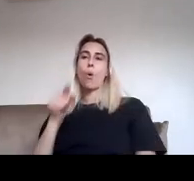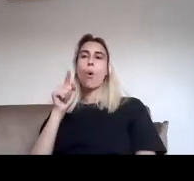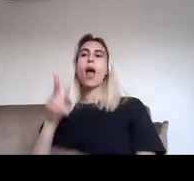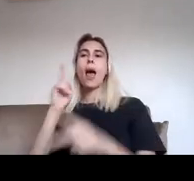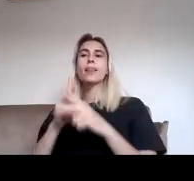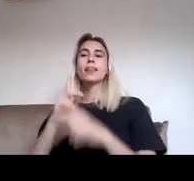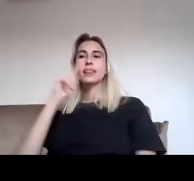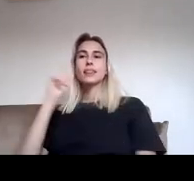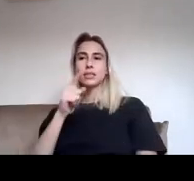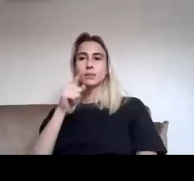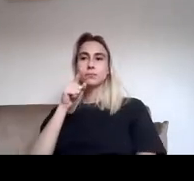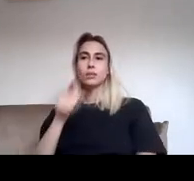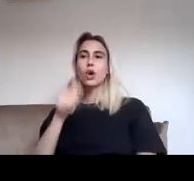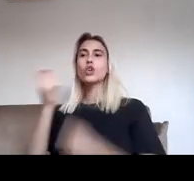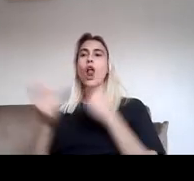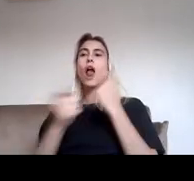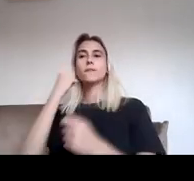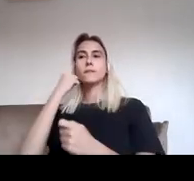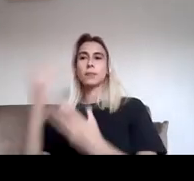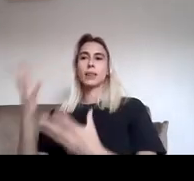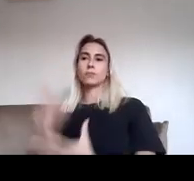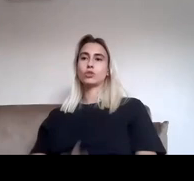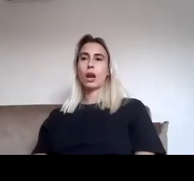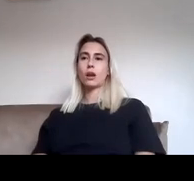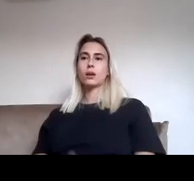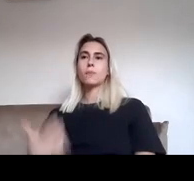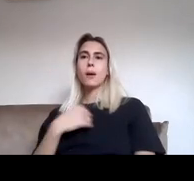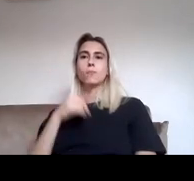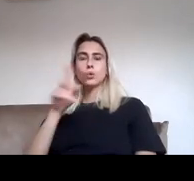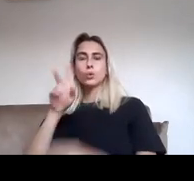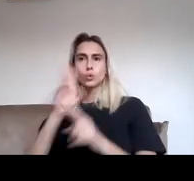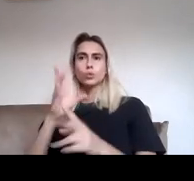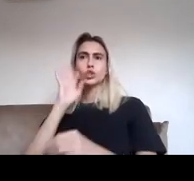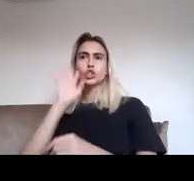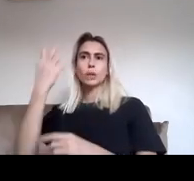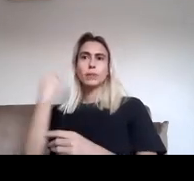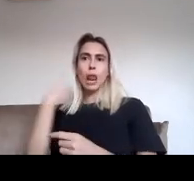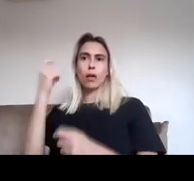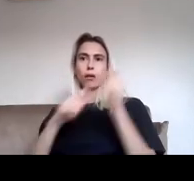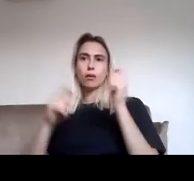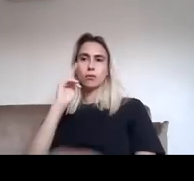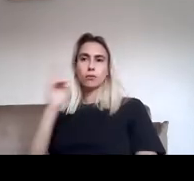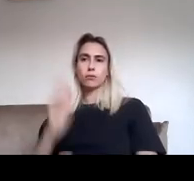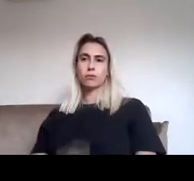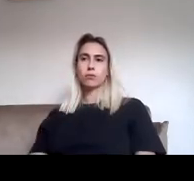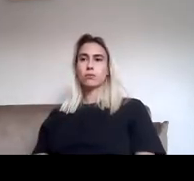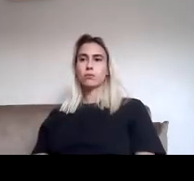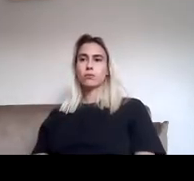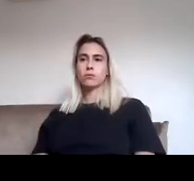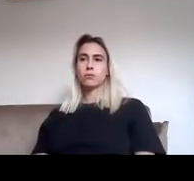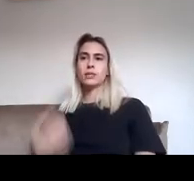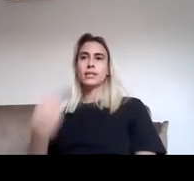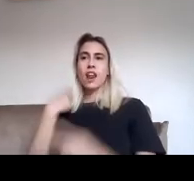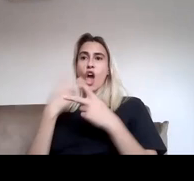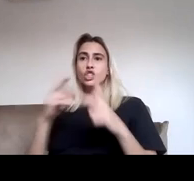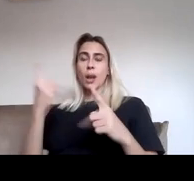edip görevliye bildirmişler. Ve ben de bunu görünce çok şaşırdım. Çok yeni bir şey çünkü. Yeni bir hat. Yeni açılan